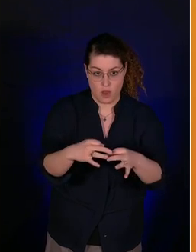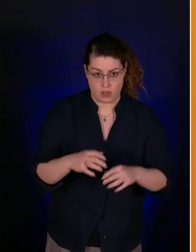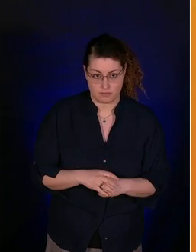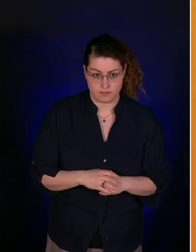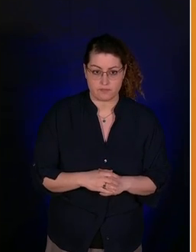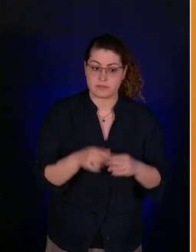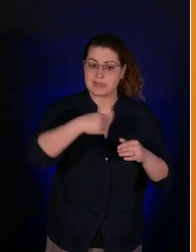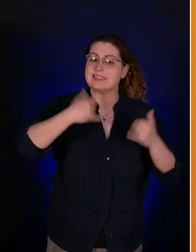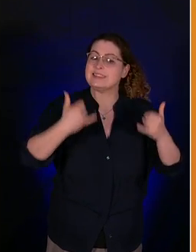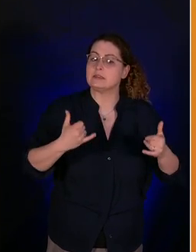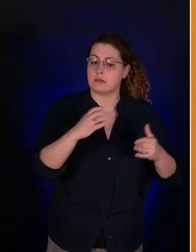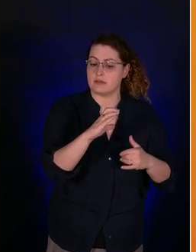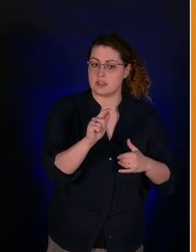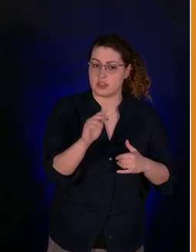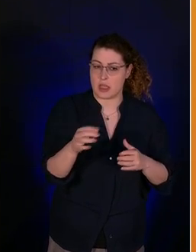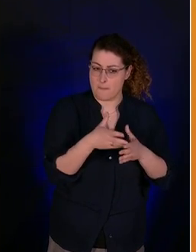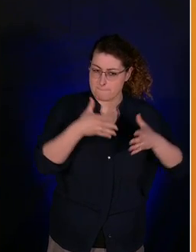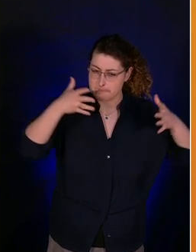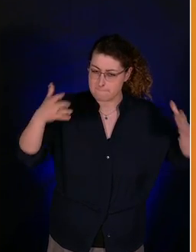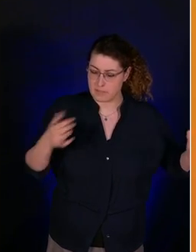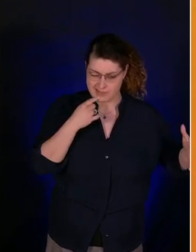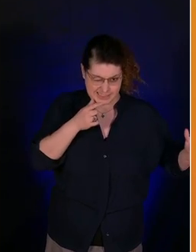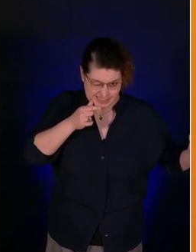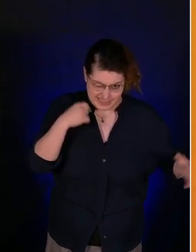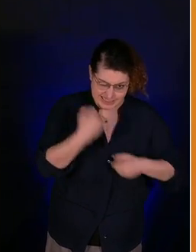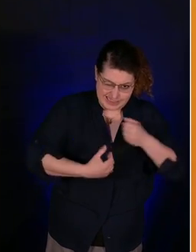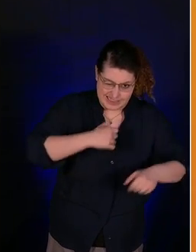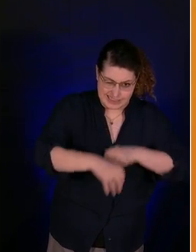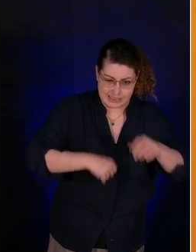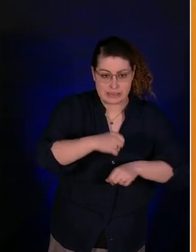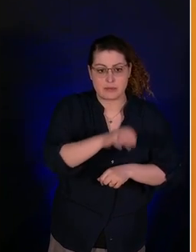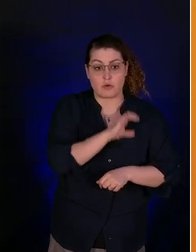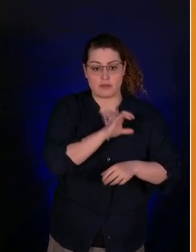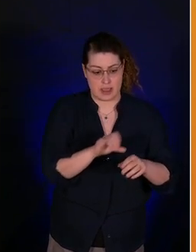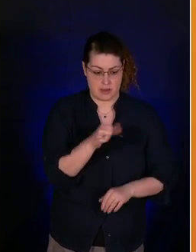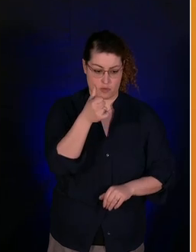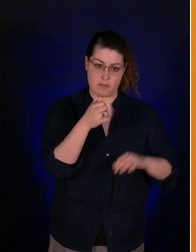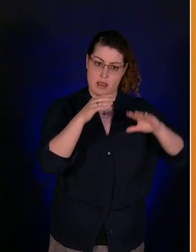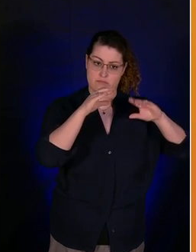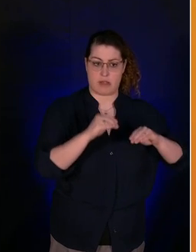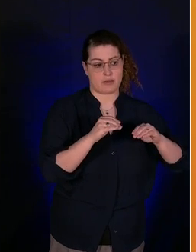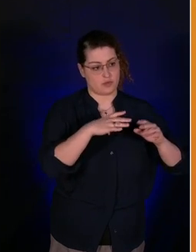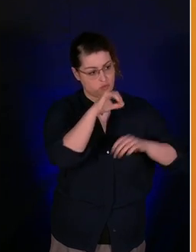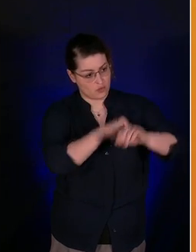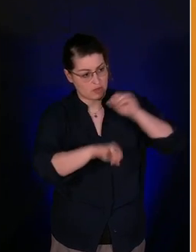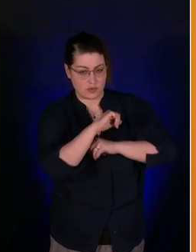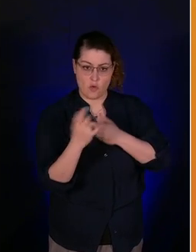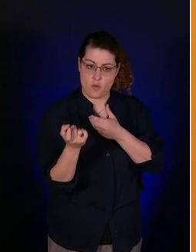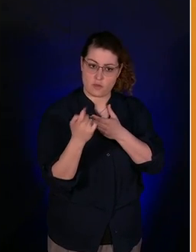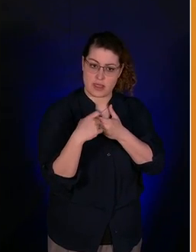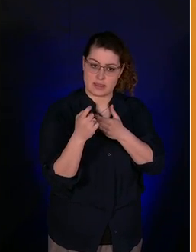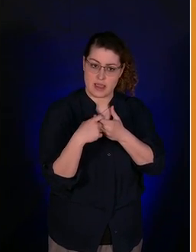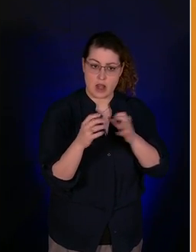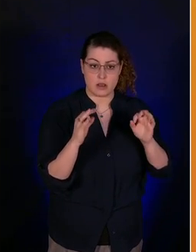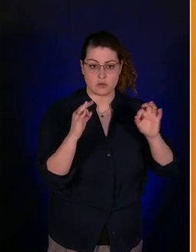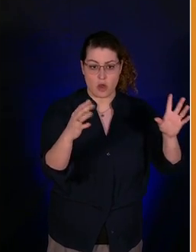de masse, c'est une CGT qui met tout en œuvre pour retrouver sa place de première organisation syndicale comme un élément du